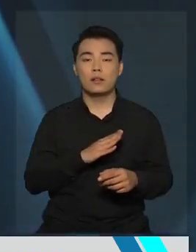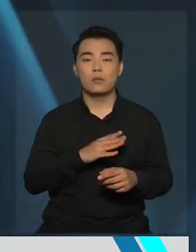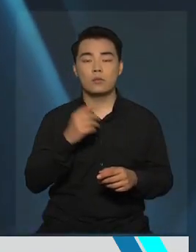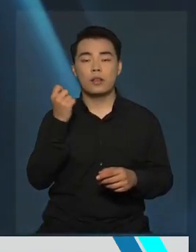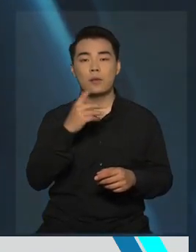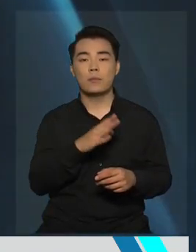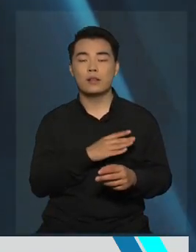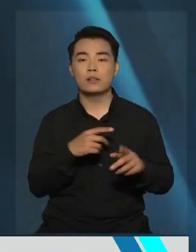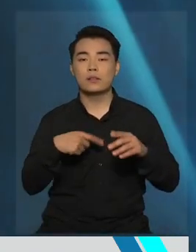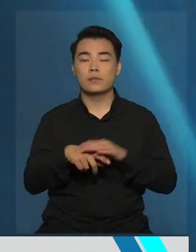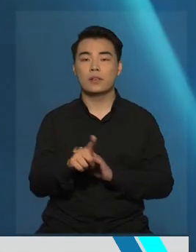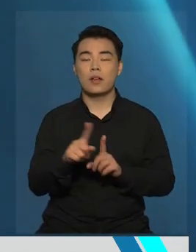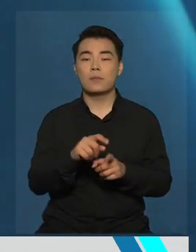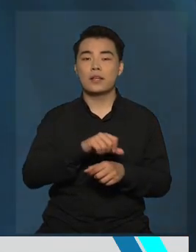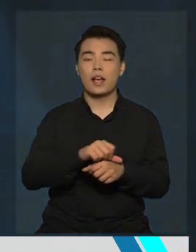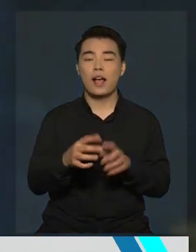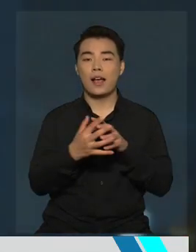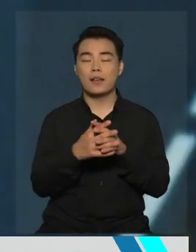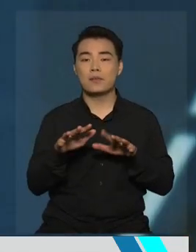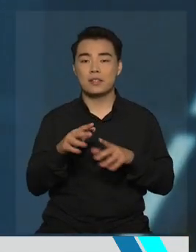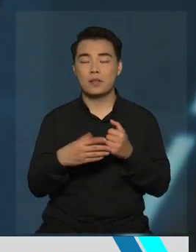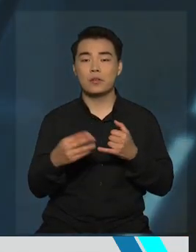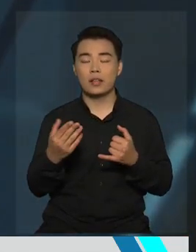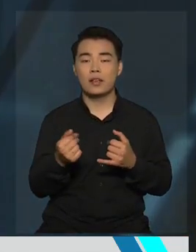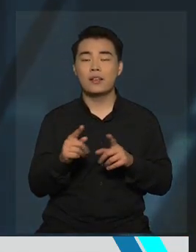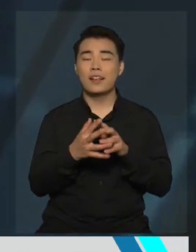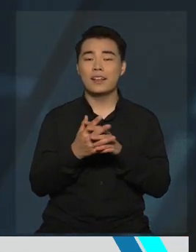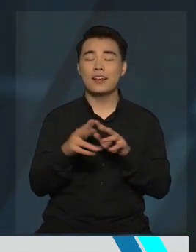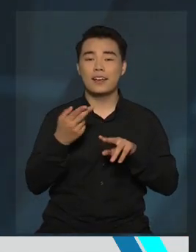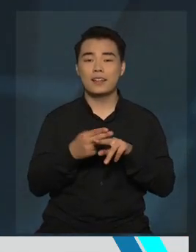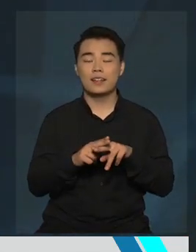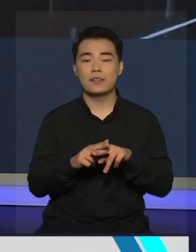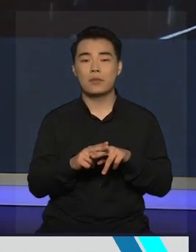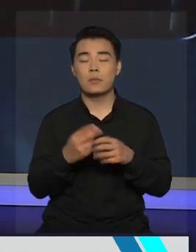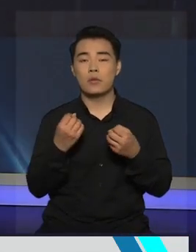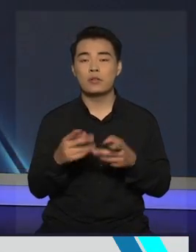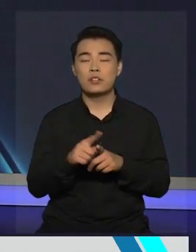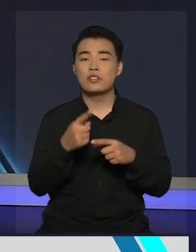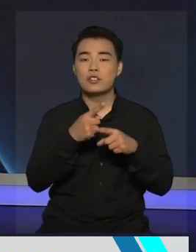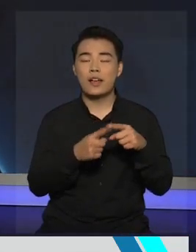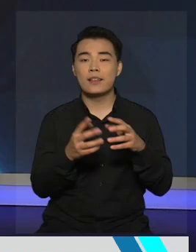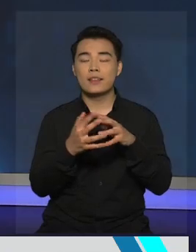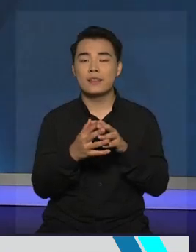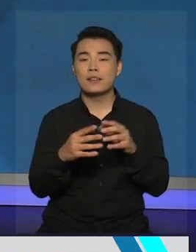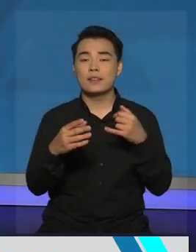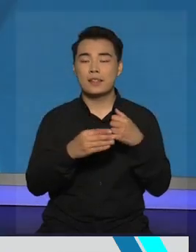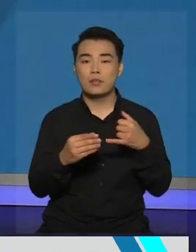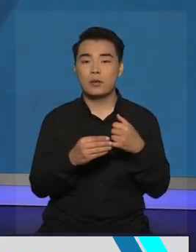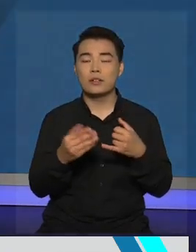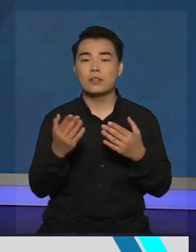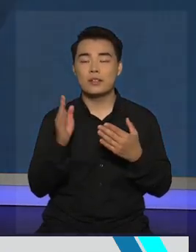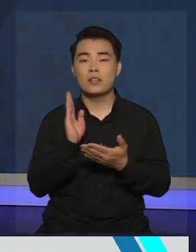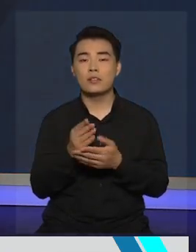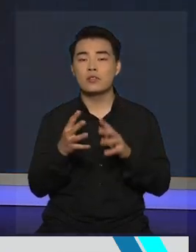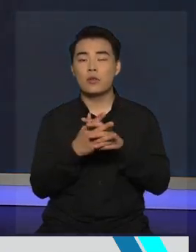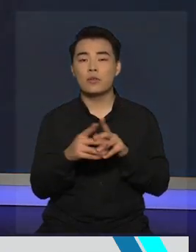актуальны только для приграничных территорий в целом. Это, вот приграничные – это просто часть, это просто часть сельских территорий. И есть села,